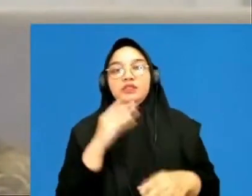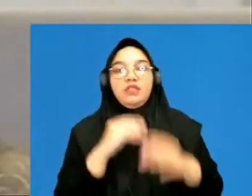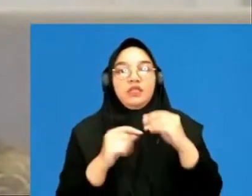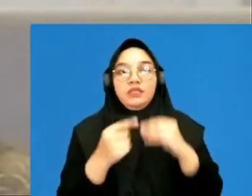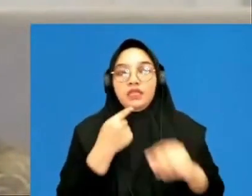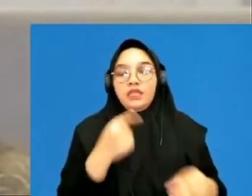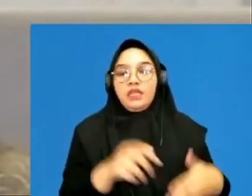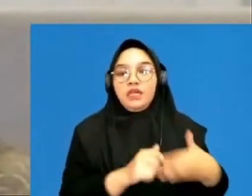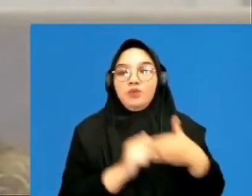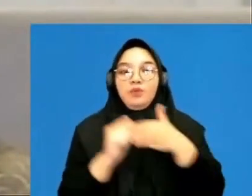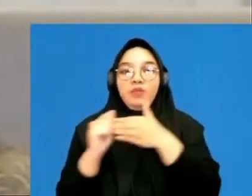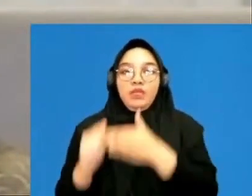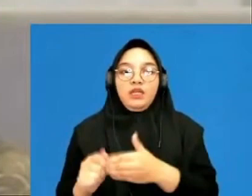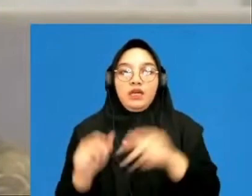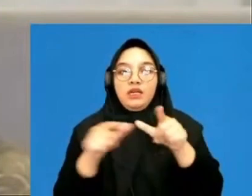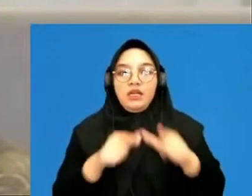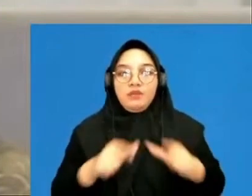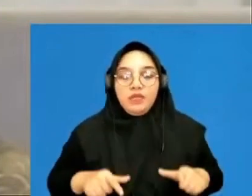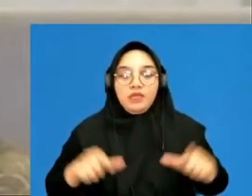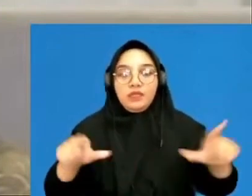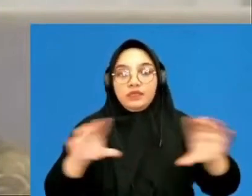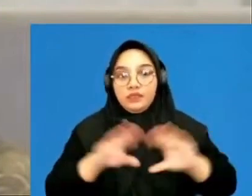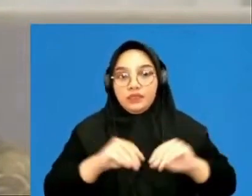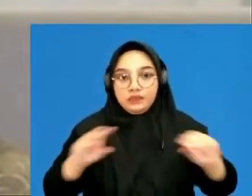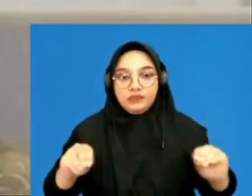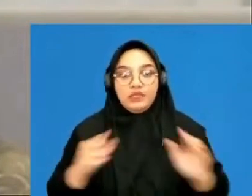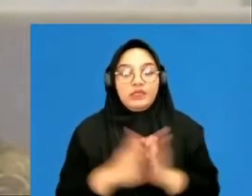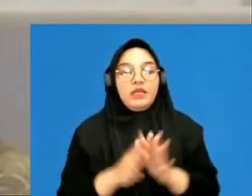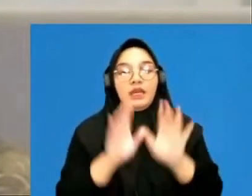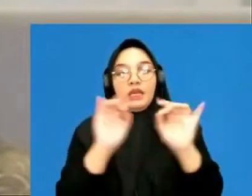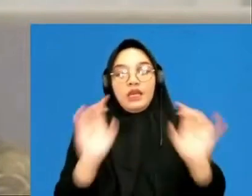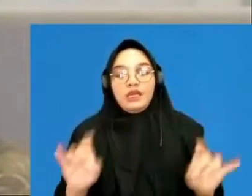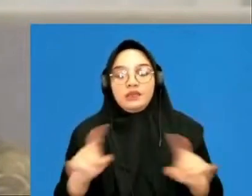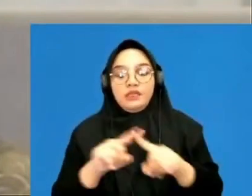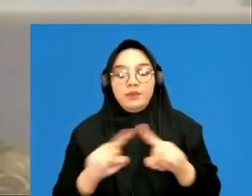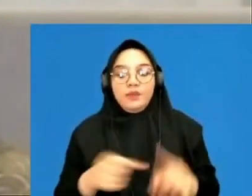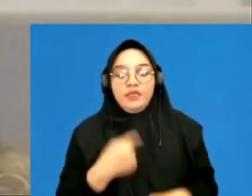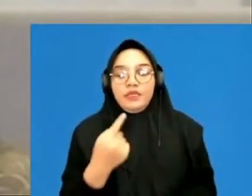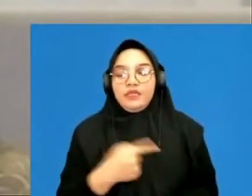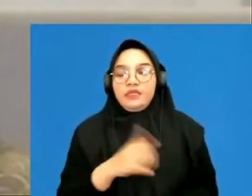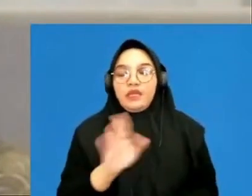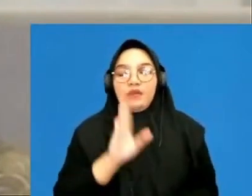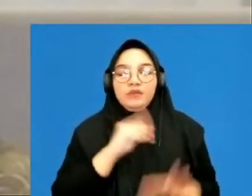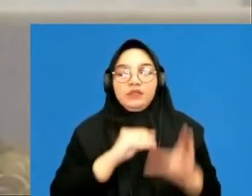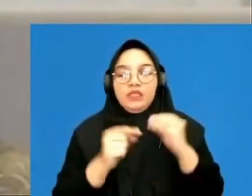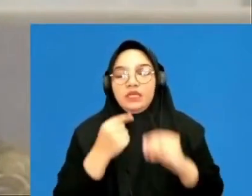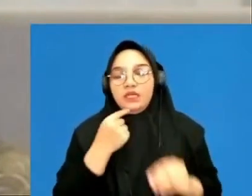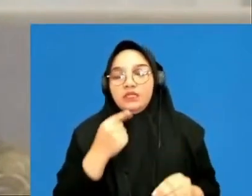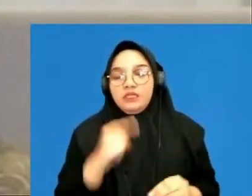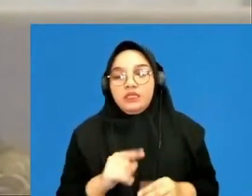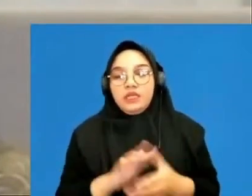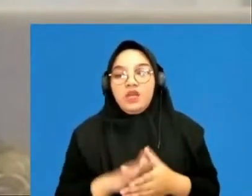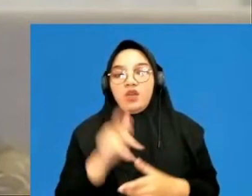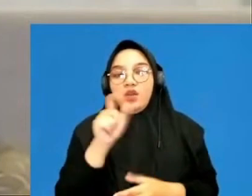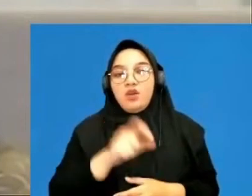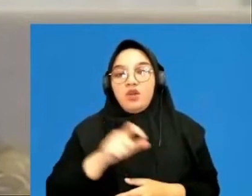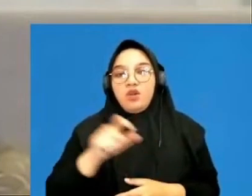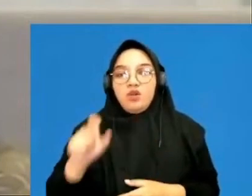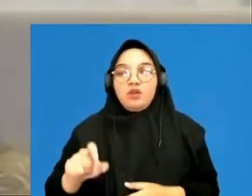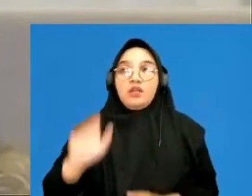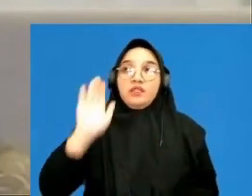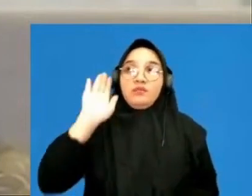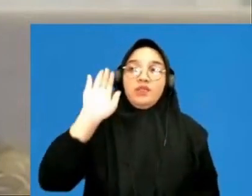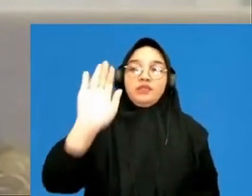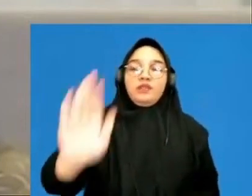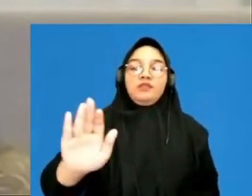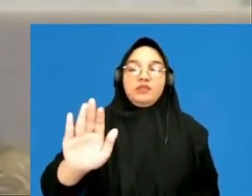lapangan kerja dan lain-lain tapi kita tidak bicara tentang orang di masa depan